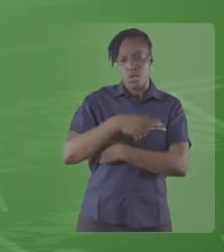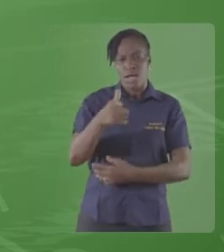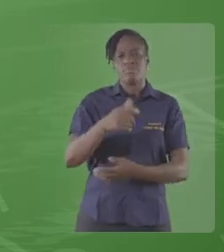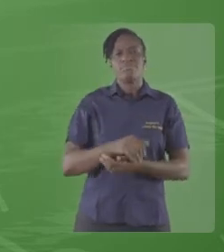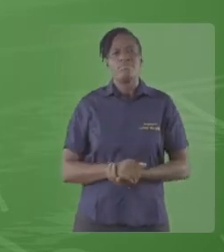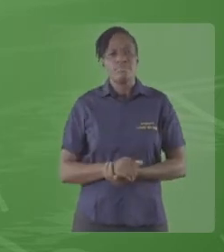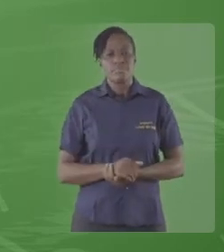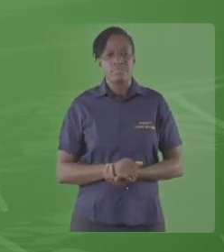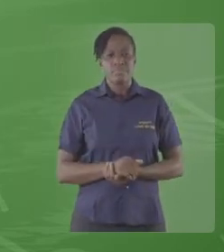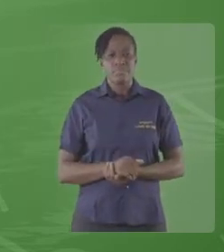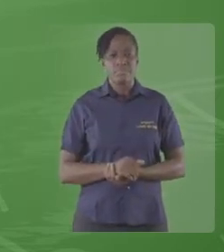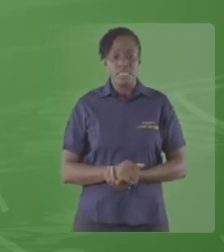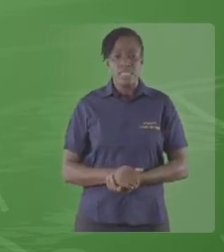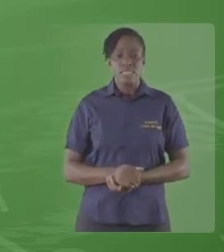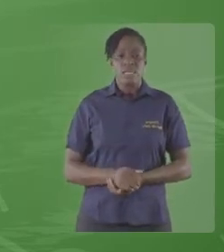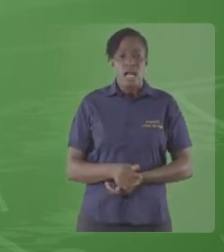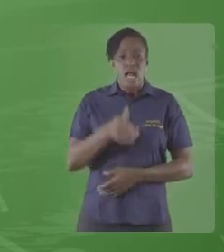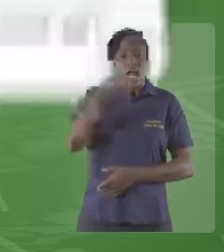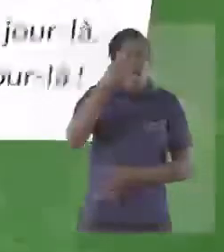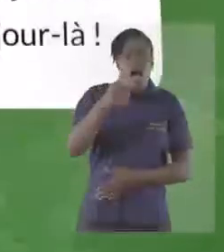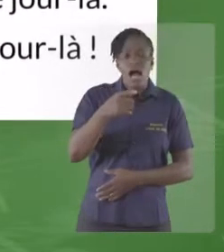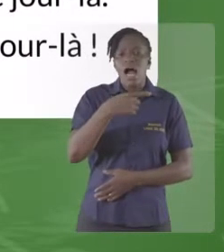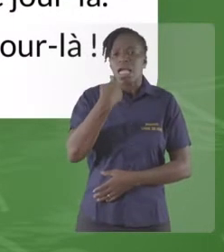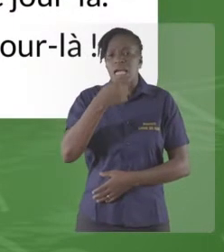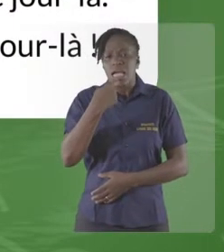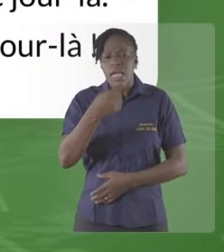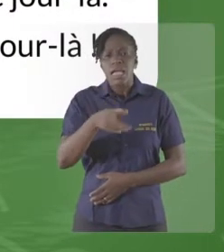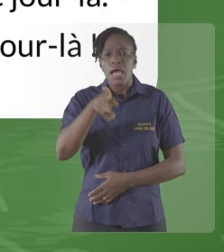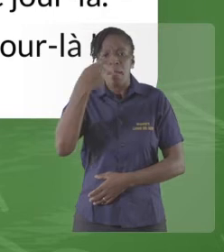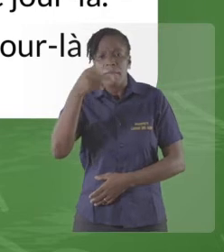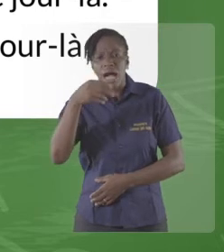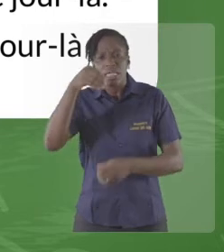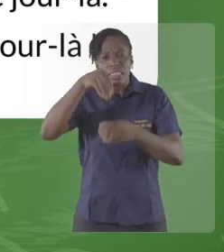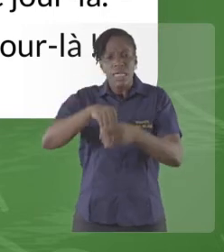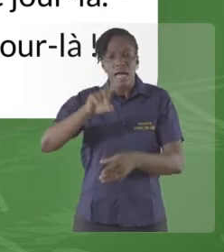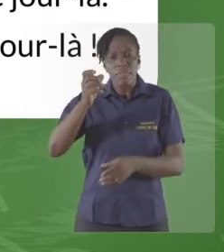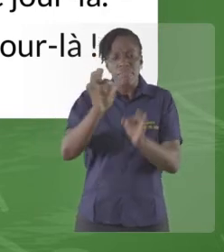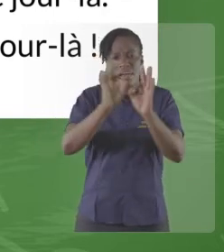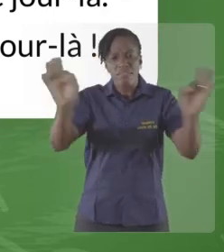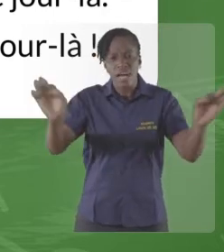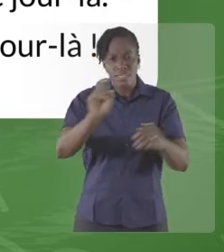Chers élèves, qui est le locuteur de la première phrase du corpus?